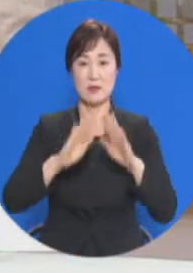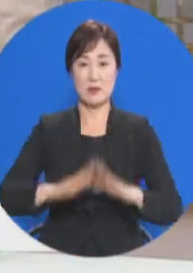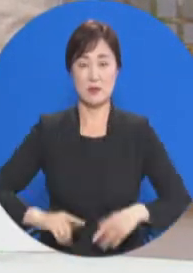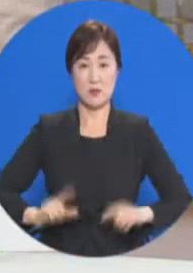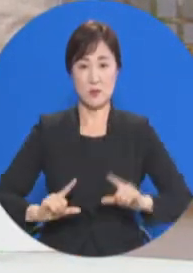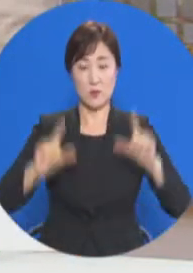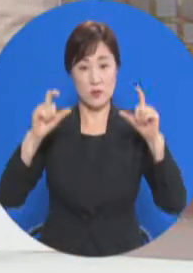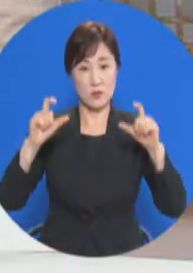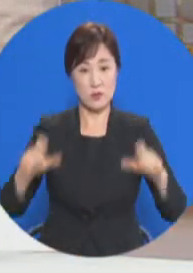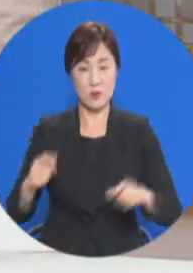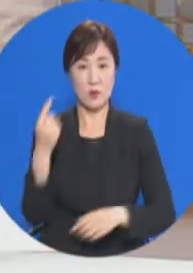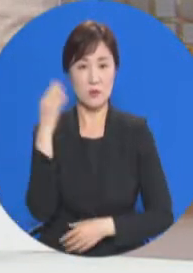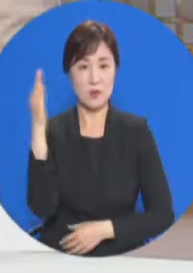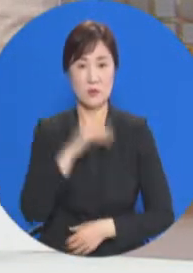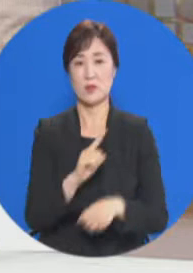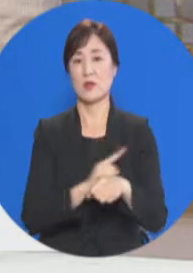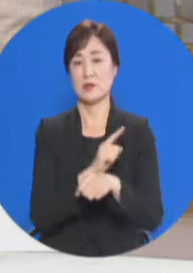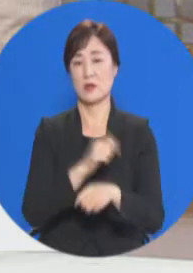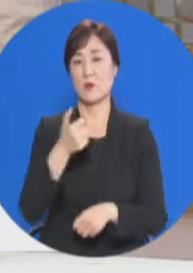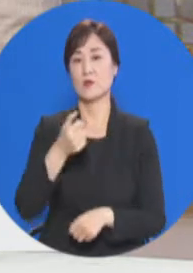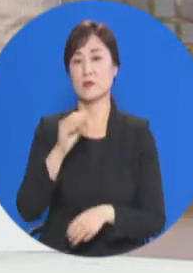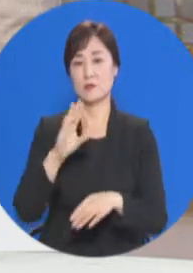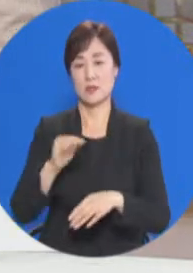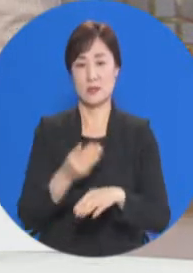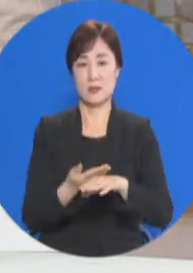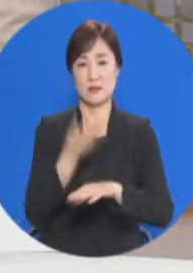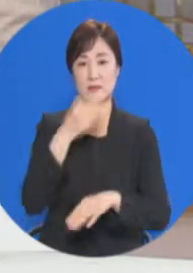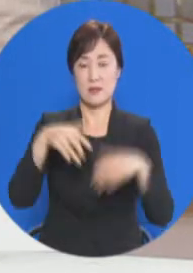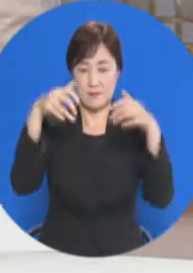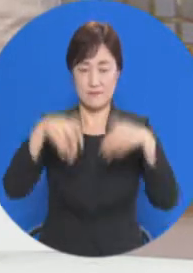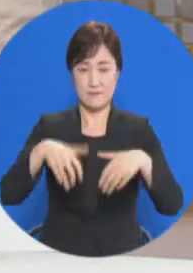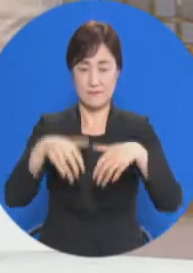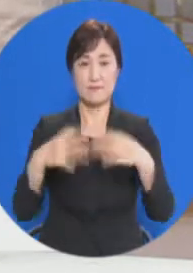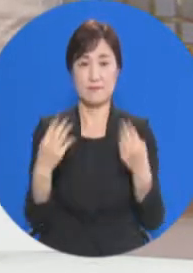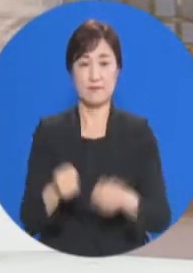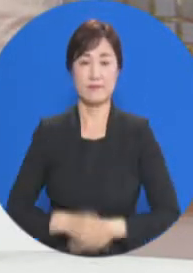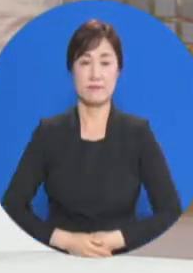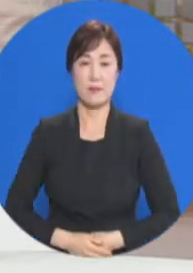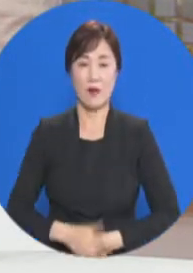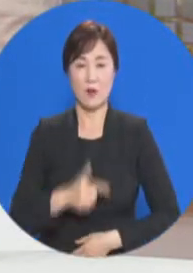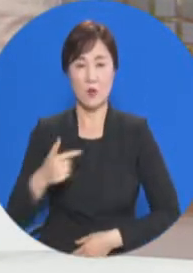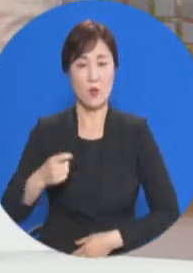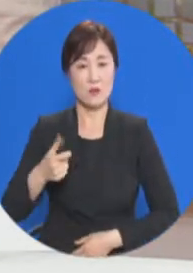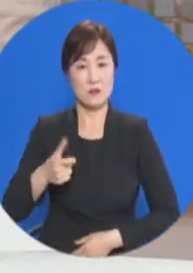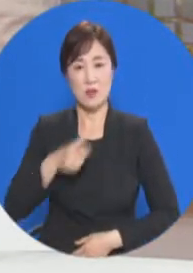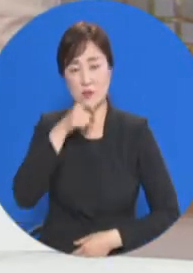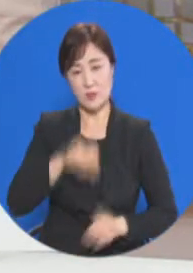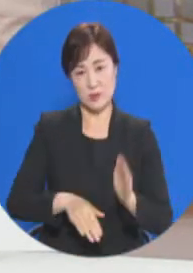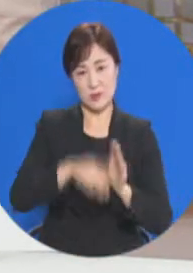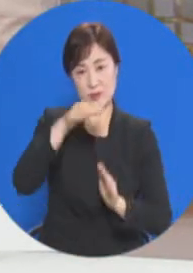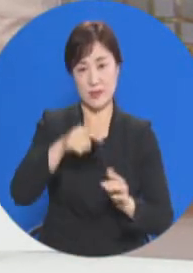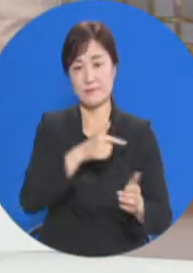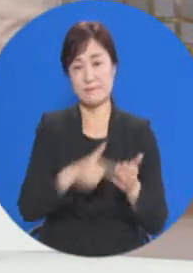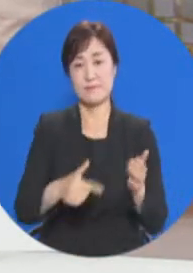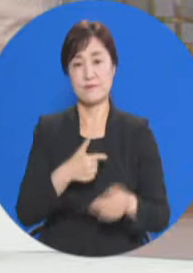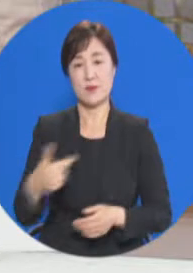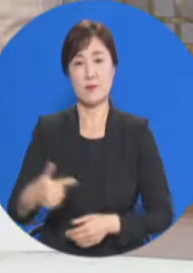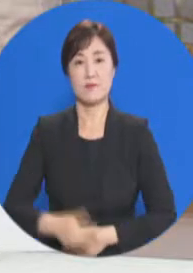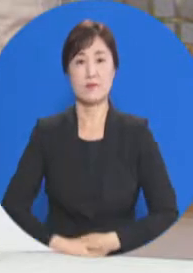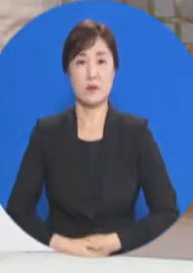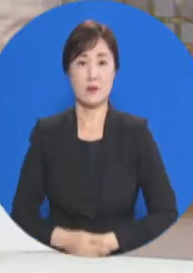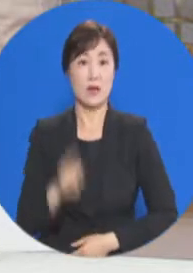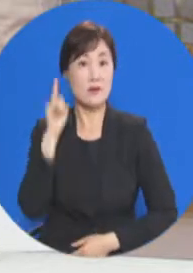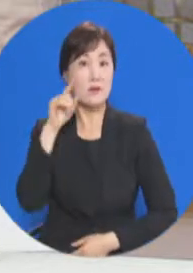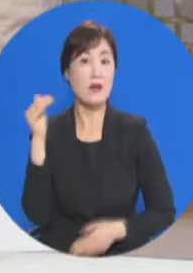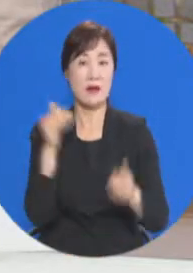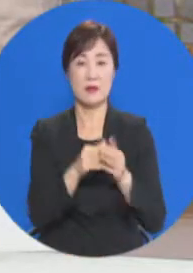지역도 어제부터 시간당 최고 50mm의 많은 비가 내렸습니다. 네, 크고 작은 침수 피해도 있었는데요. 내일까지 비가 좀